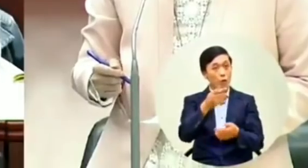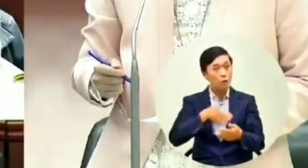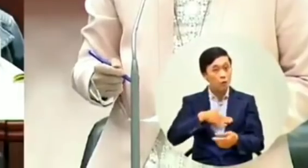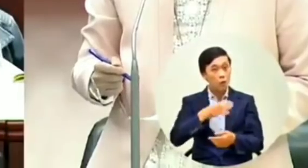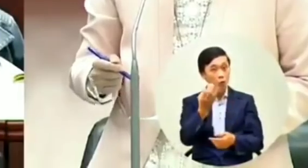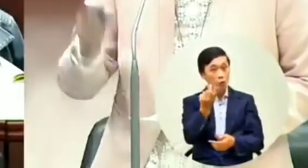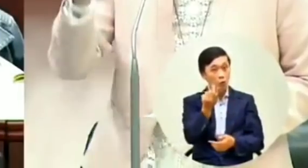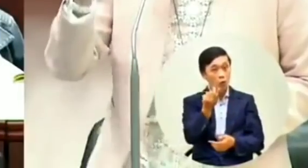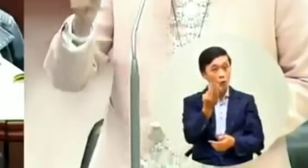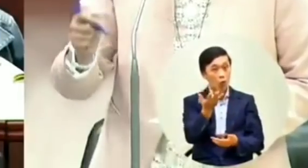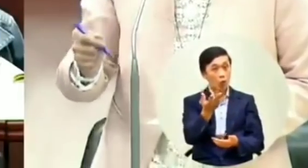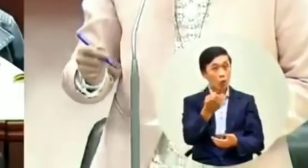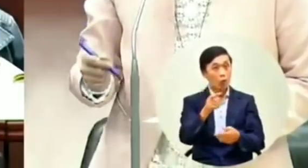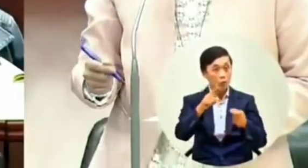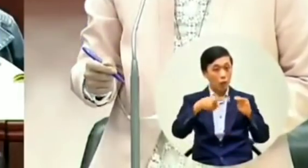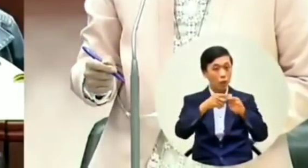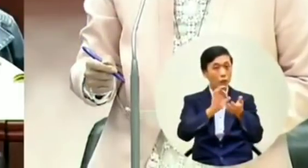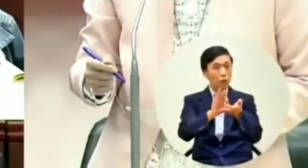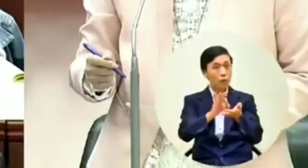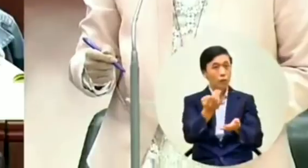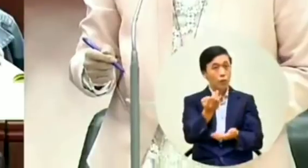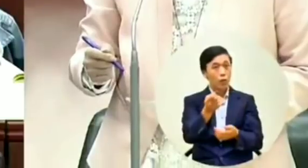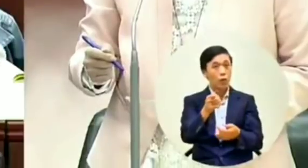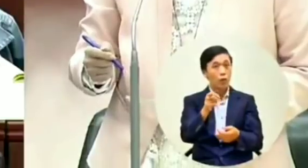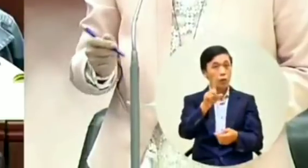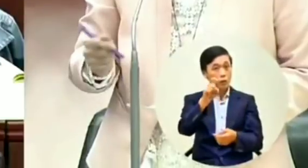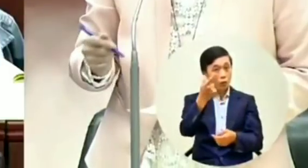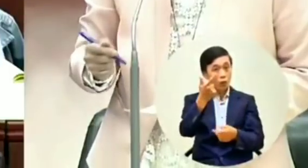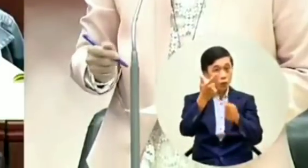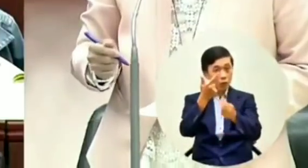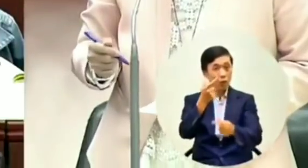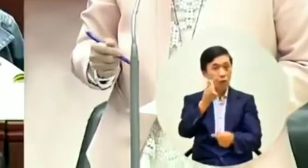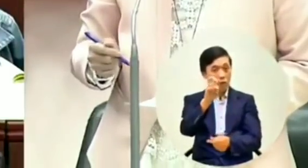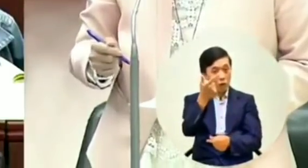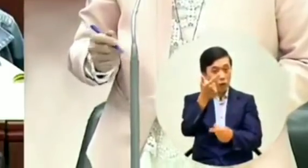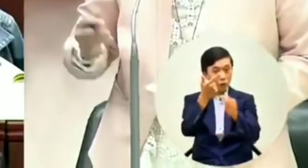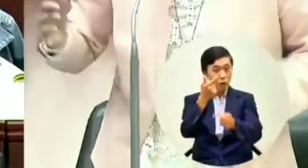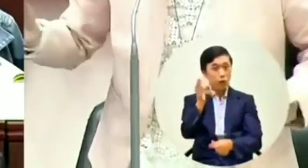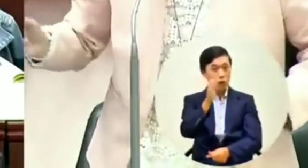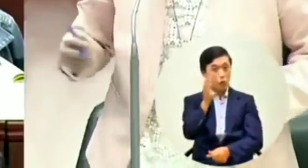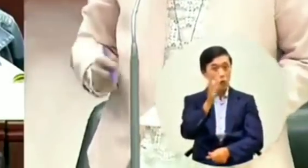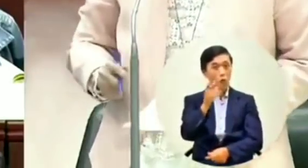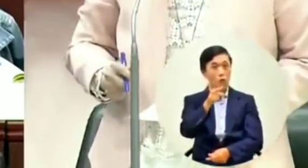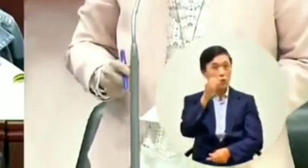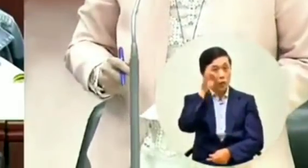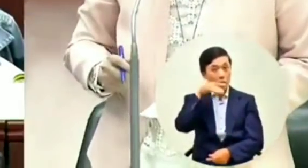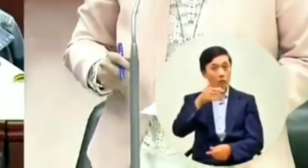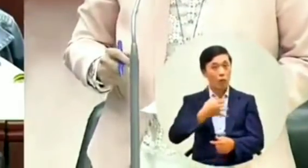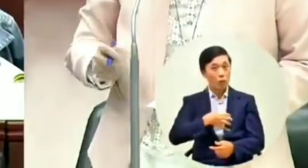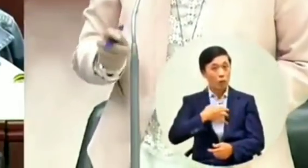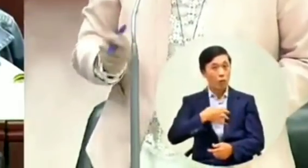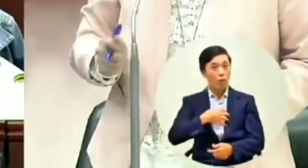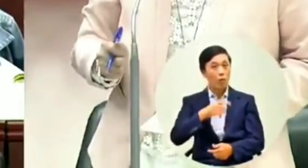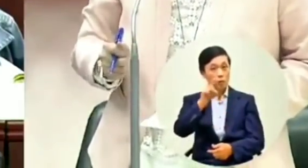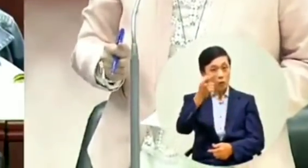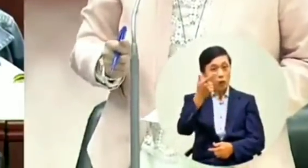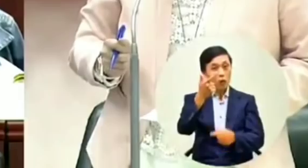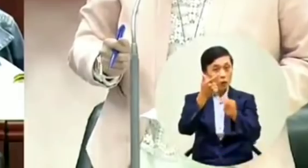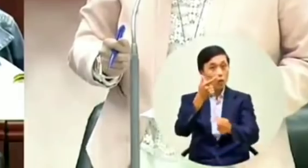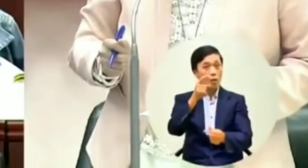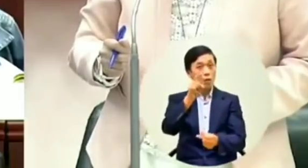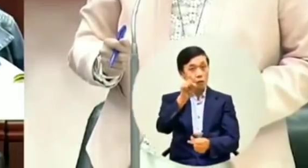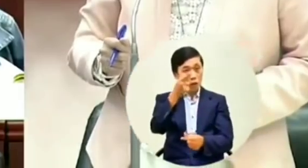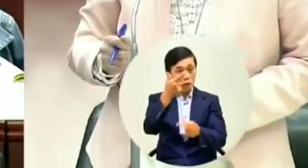务利息，一单爱偌济？ 大概16亿左右。 26亿左右啊！你看会惊死人啊！ 16